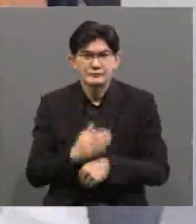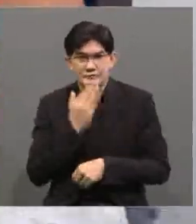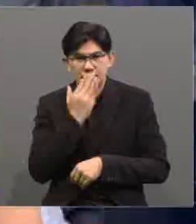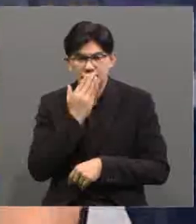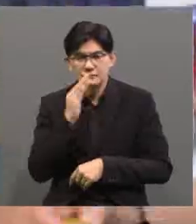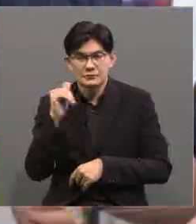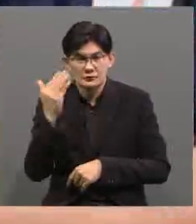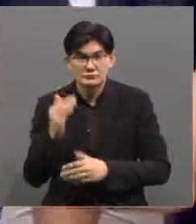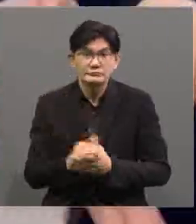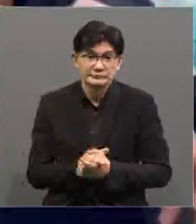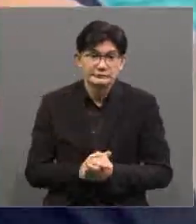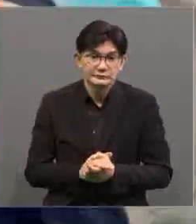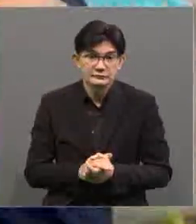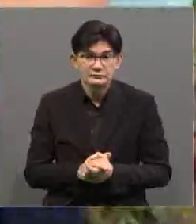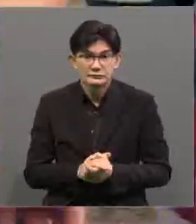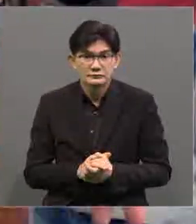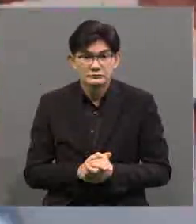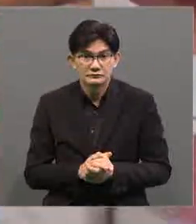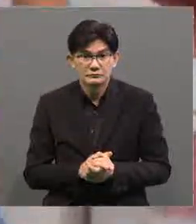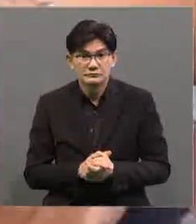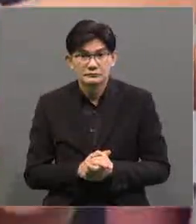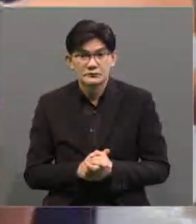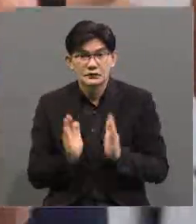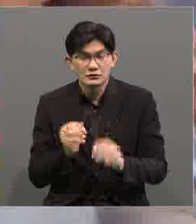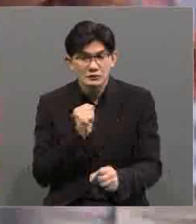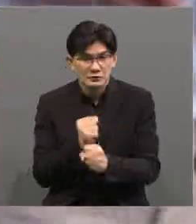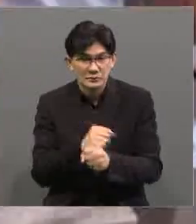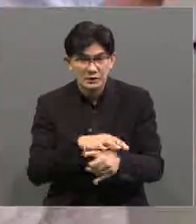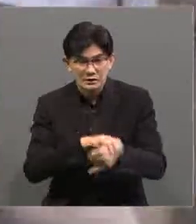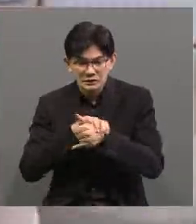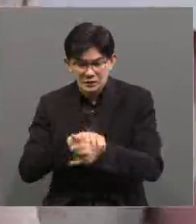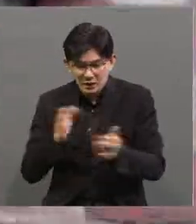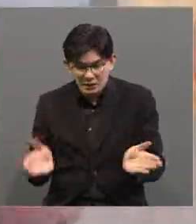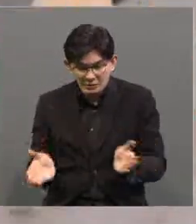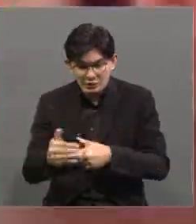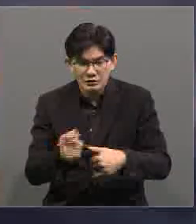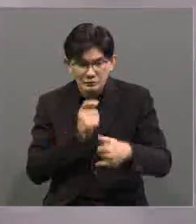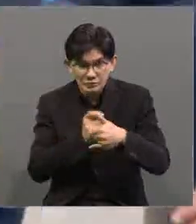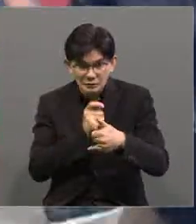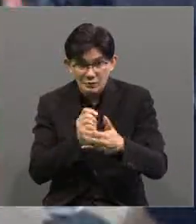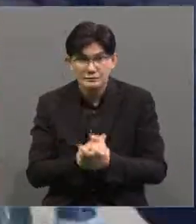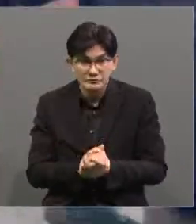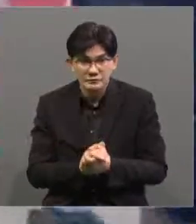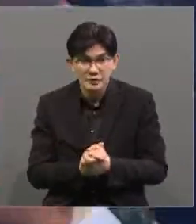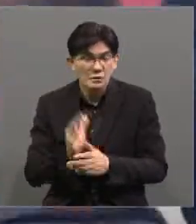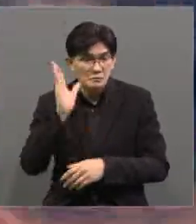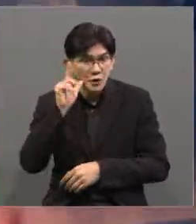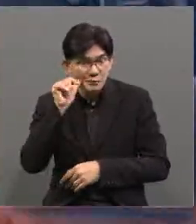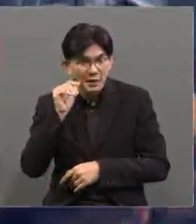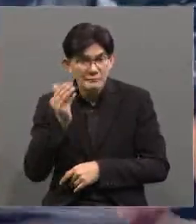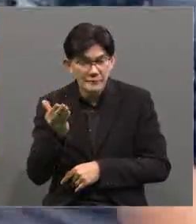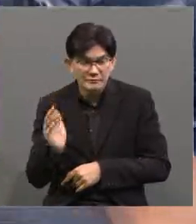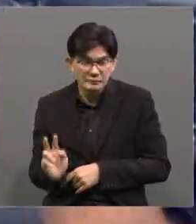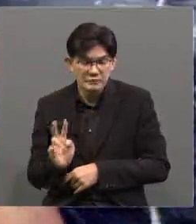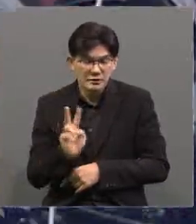อทำข่าวอยู่นะคะก่อนที่เจ้าหน้าที่จะคุมตัวเข้าห้องสอบสวนทันทีจากนั้นมีพ่อและแม่ของกำนันน